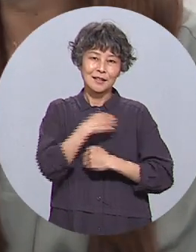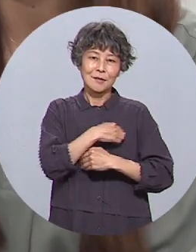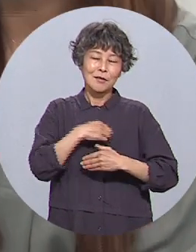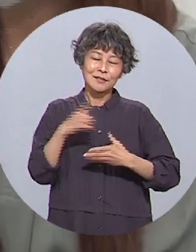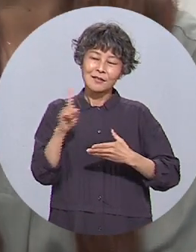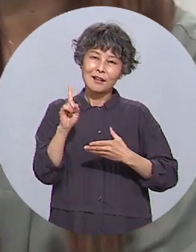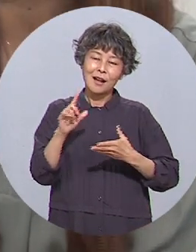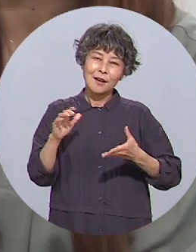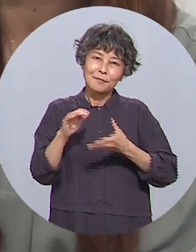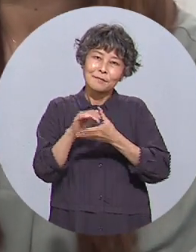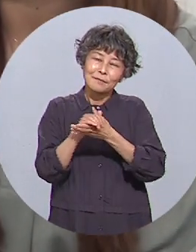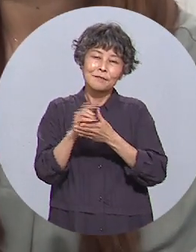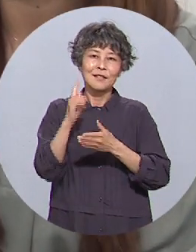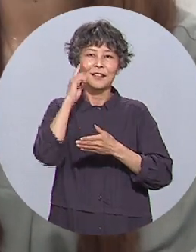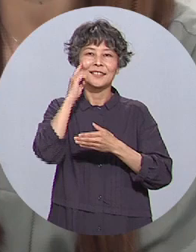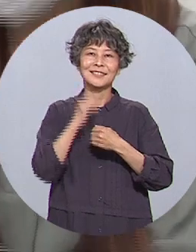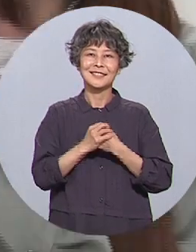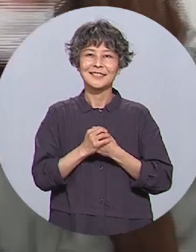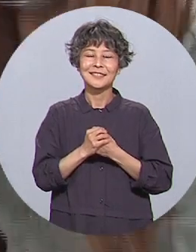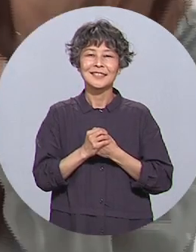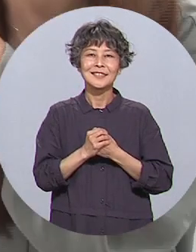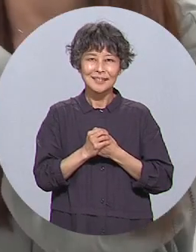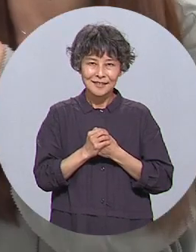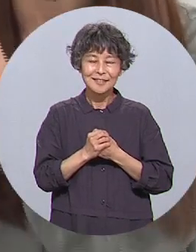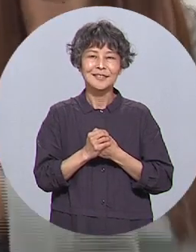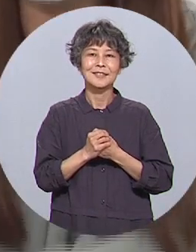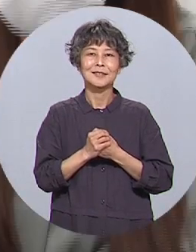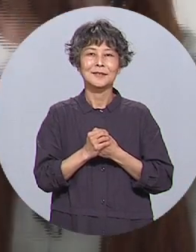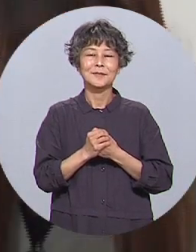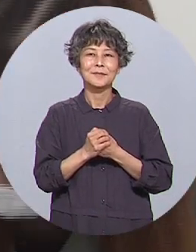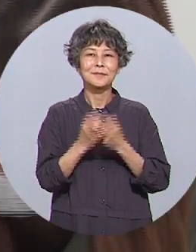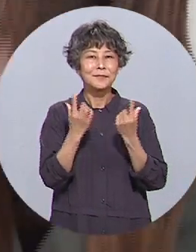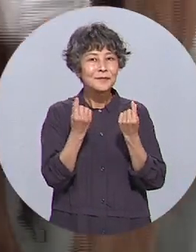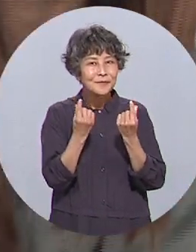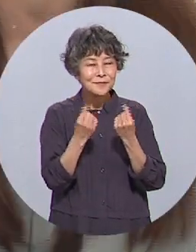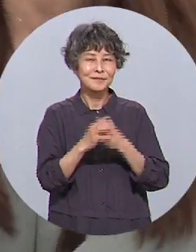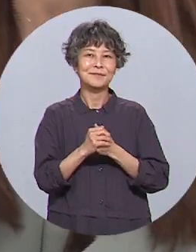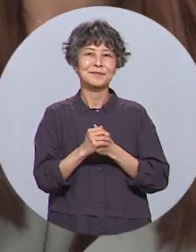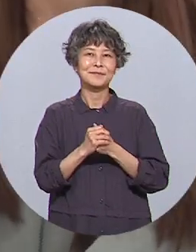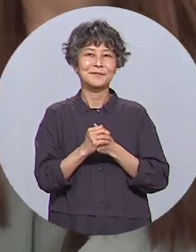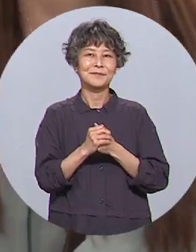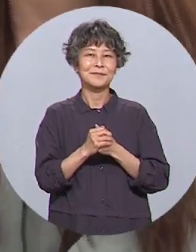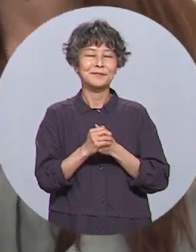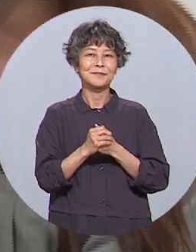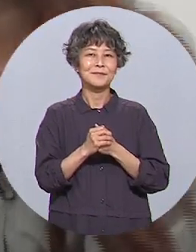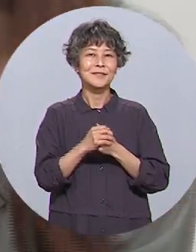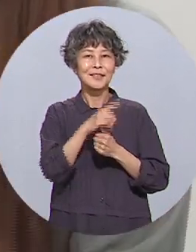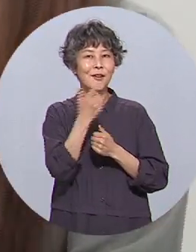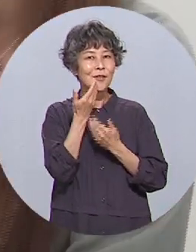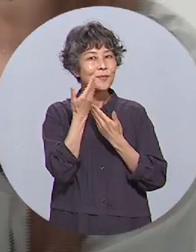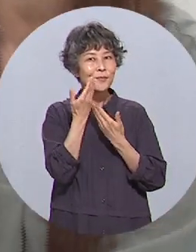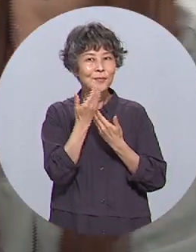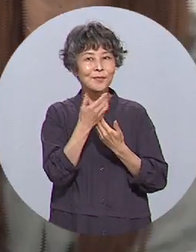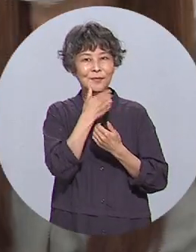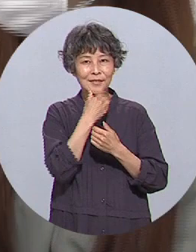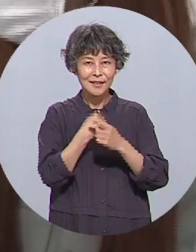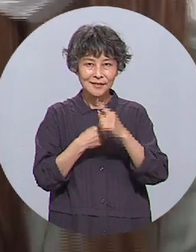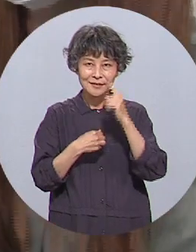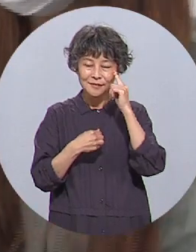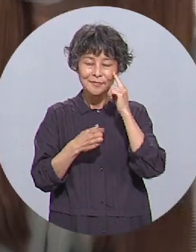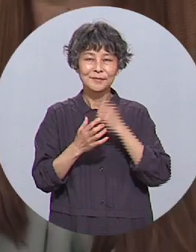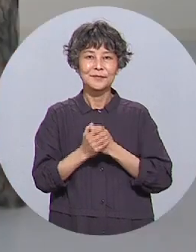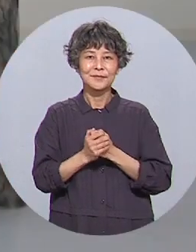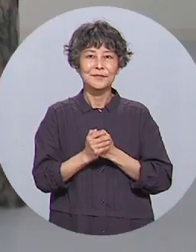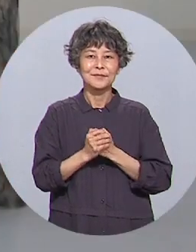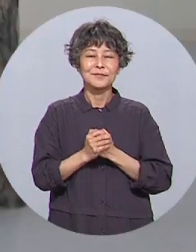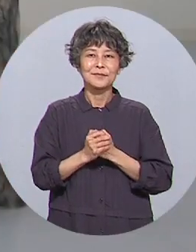なんかあれですね、親近感湧きますね。 そうなんです、親近感湧きながらちょっと今日いろいろお伺いさせていただきたいんですけ